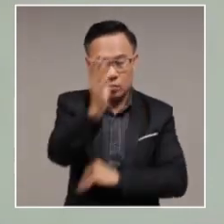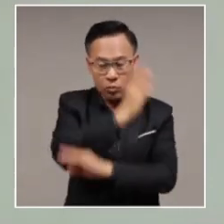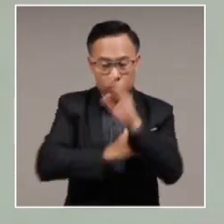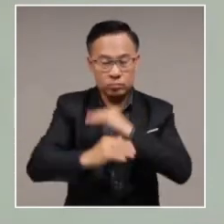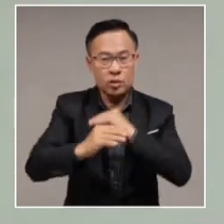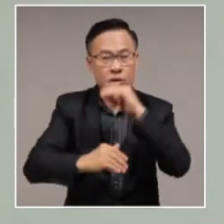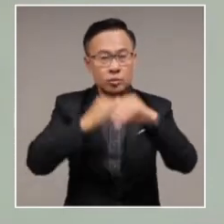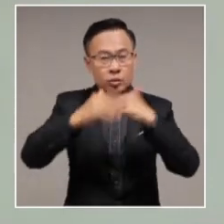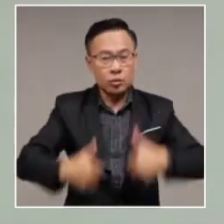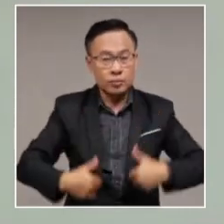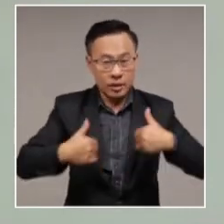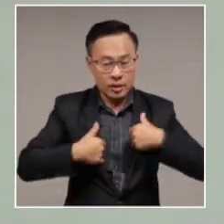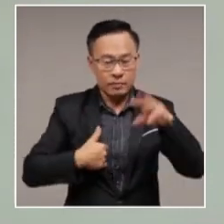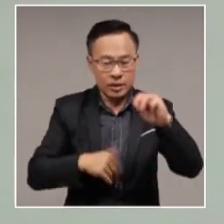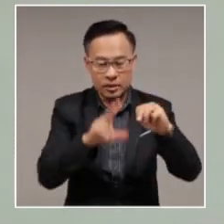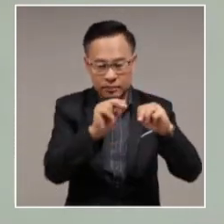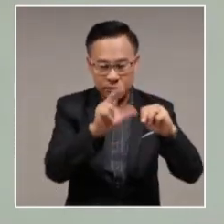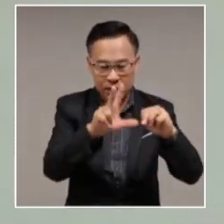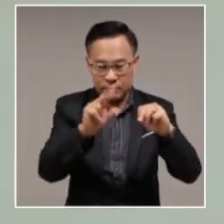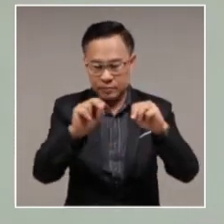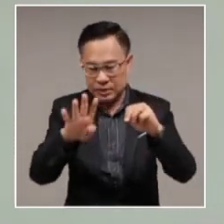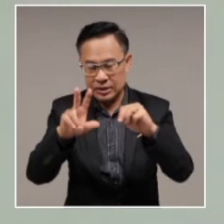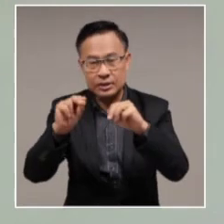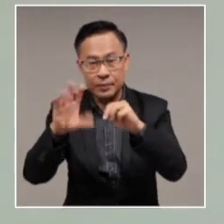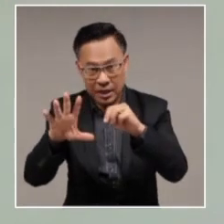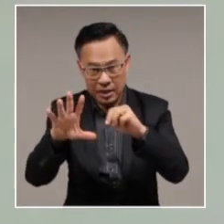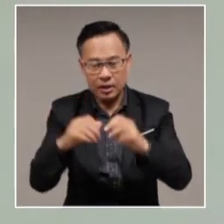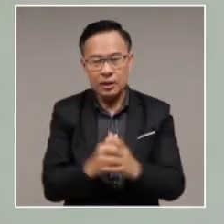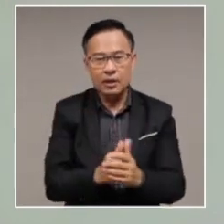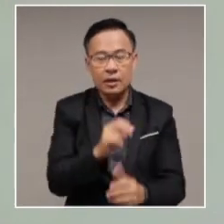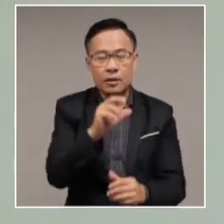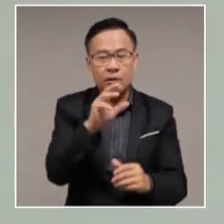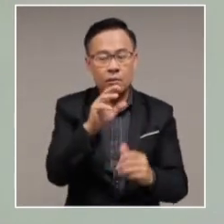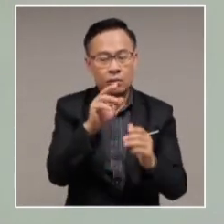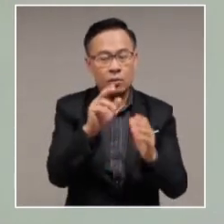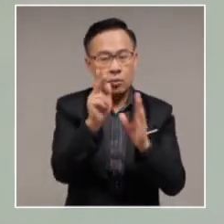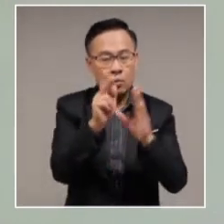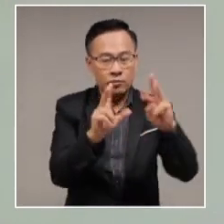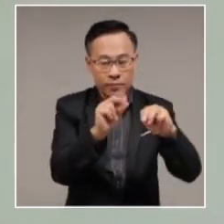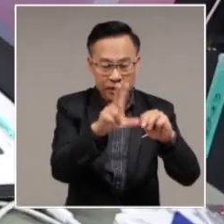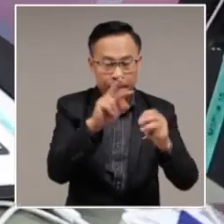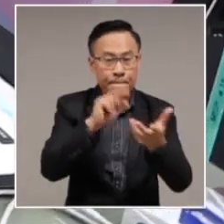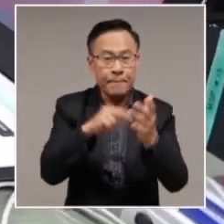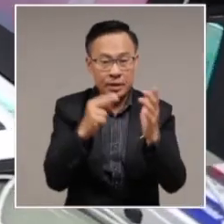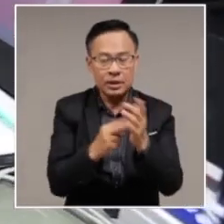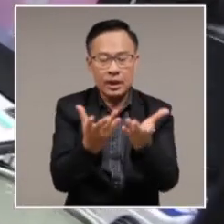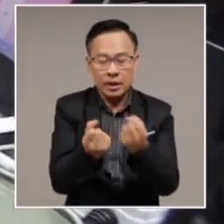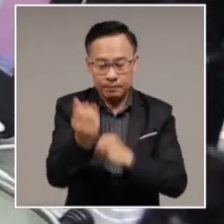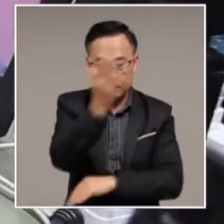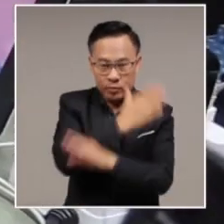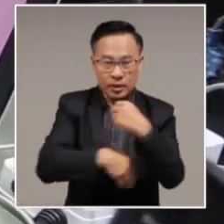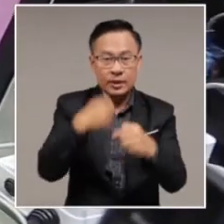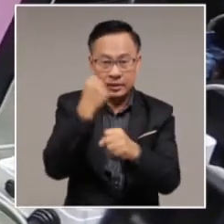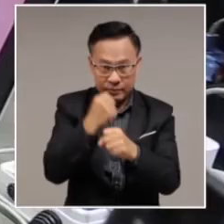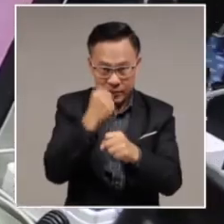มาตรา33 34 35นะคะท่านจะได้33ก็คือการจ้างงานจากศาลประก